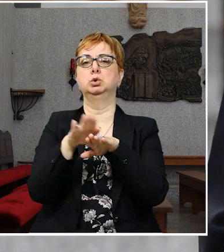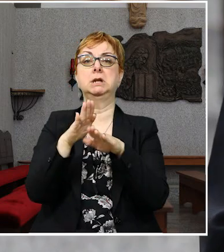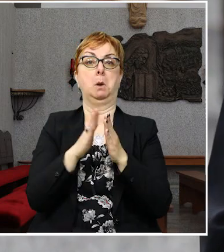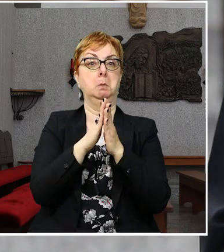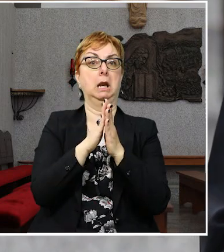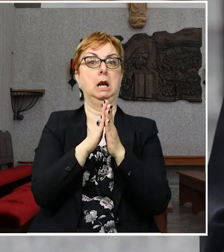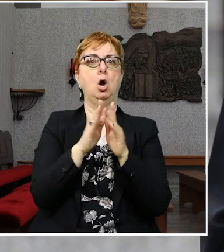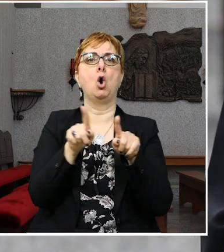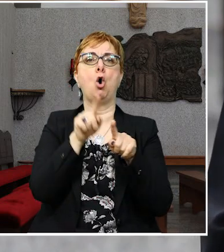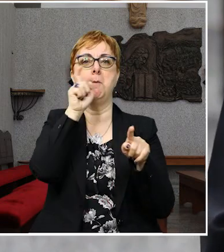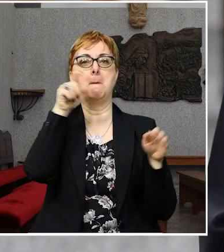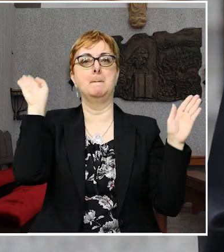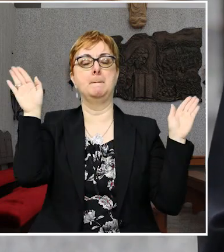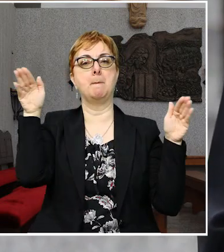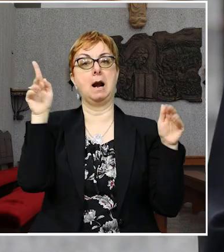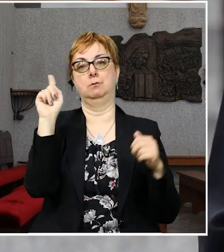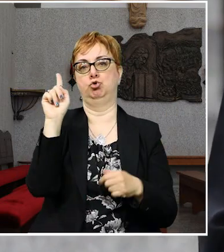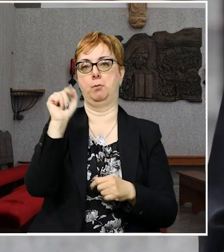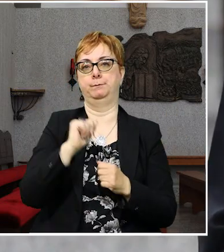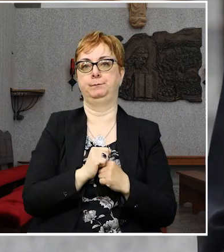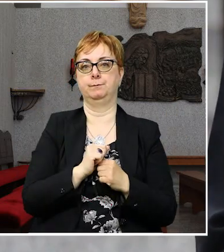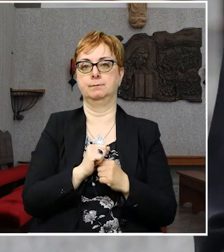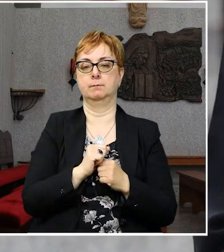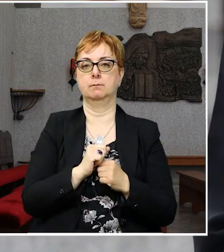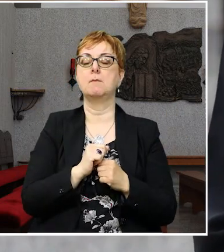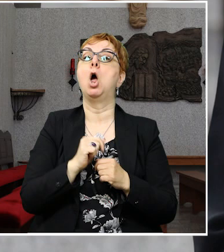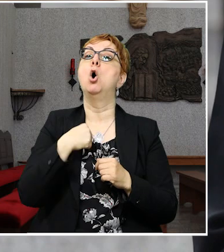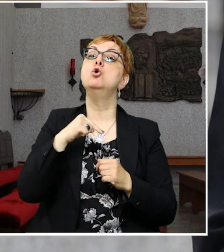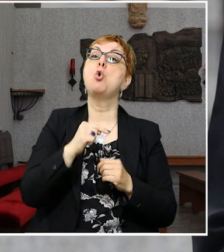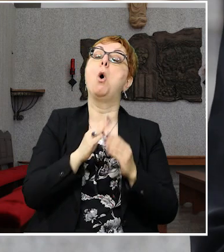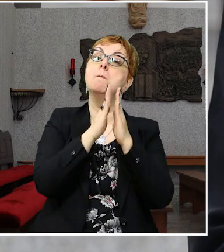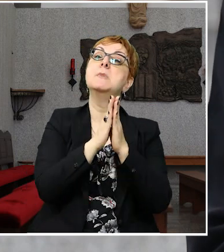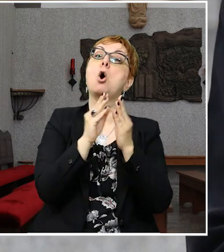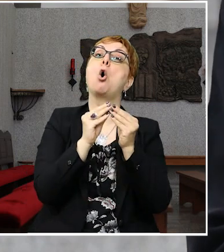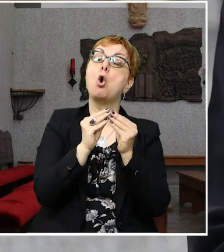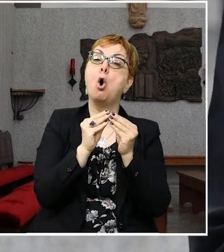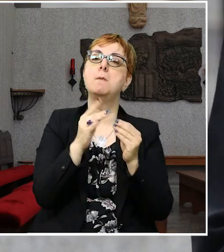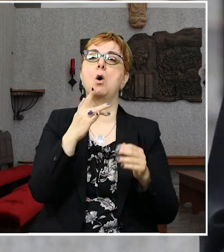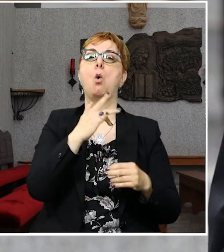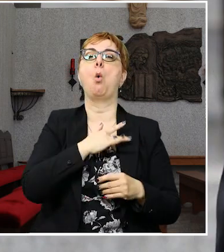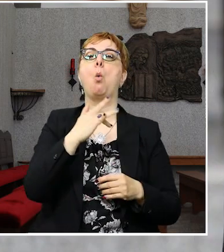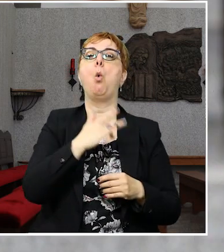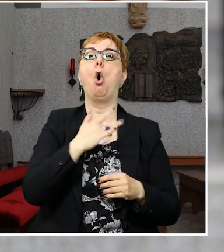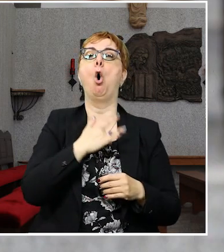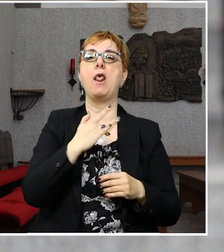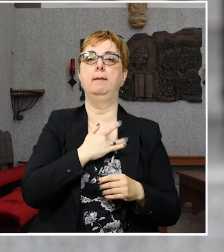come un pappagallo. No, si prega con il